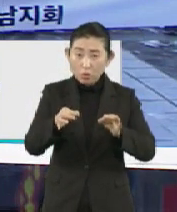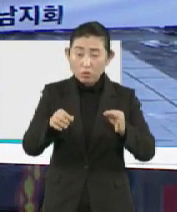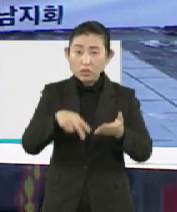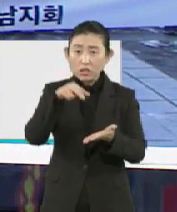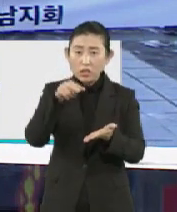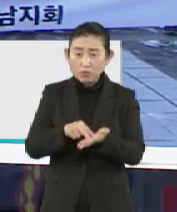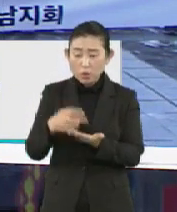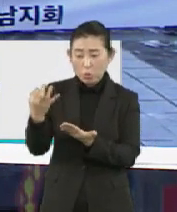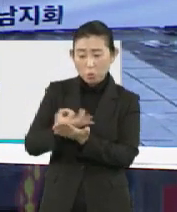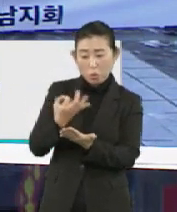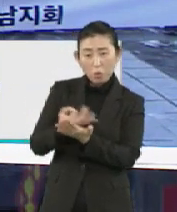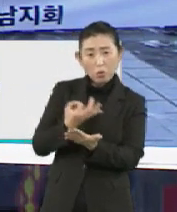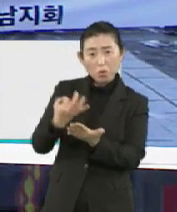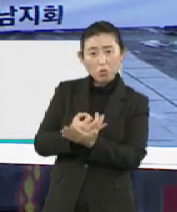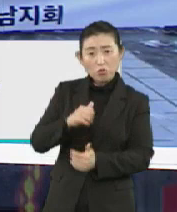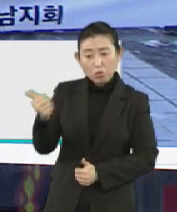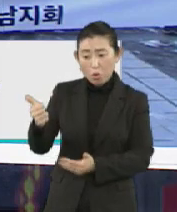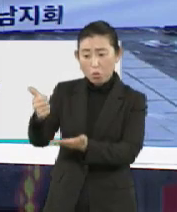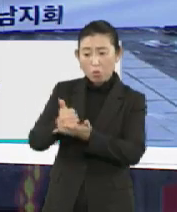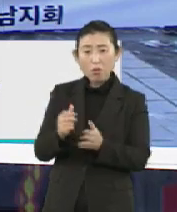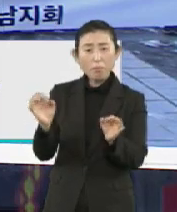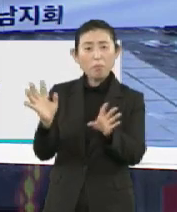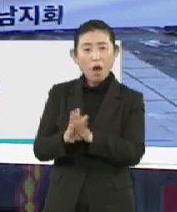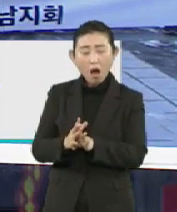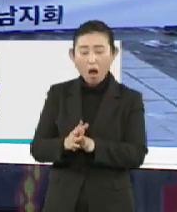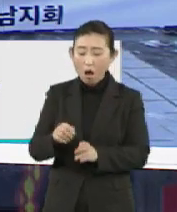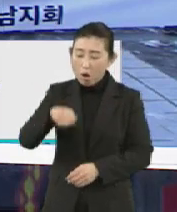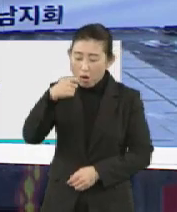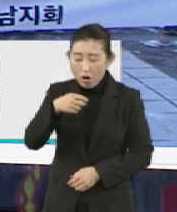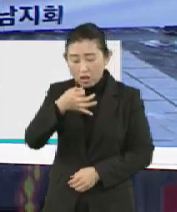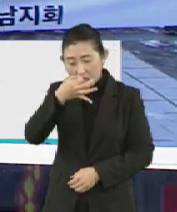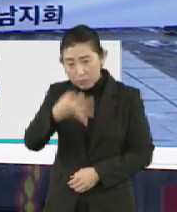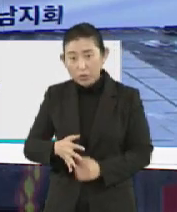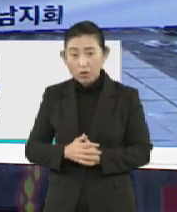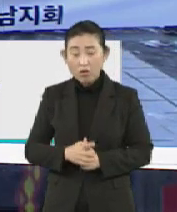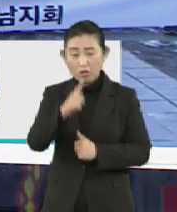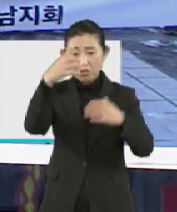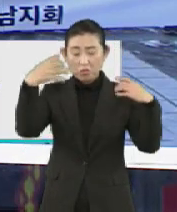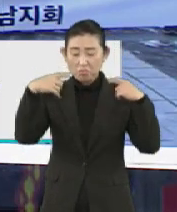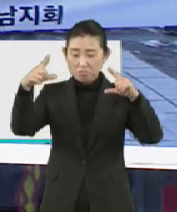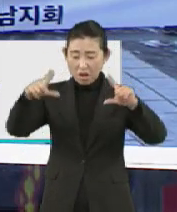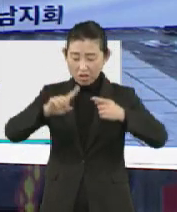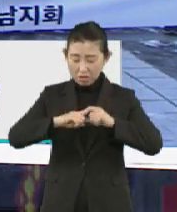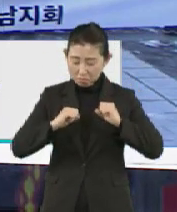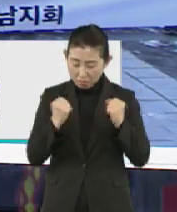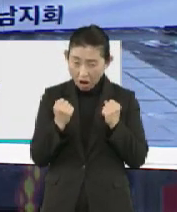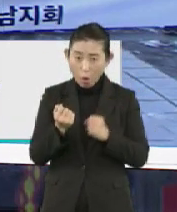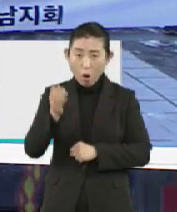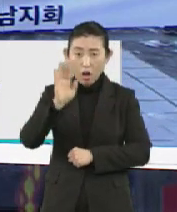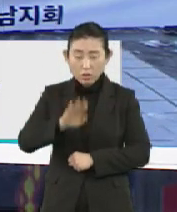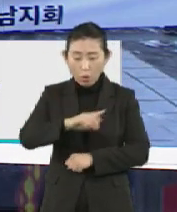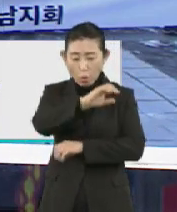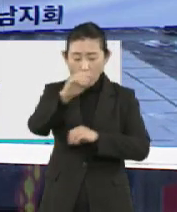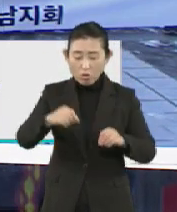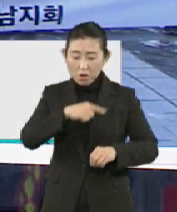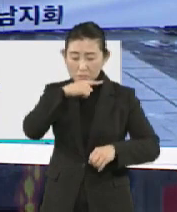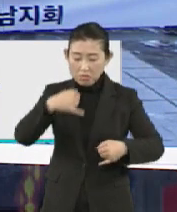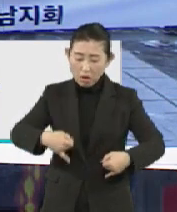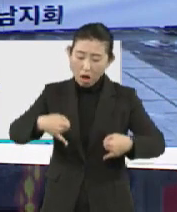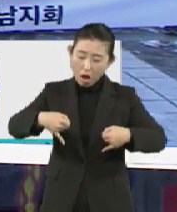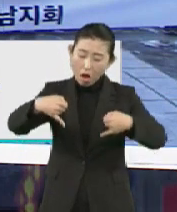소상공인들은 생계의 위협을 받고 있습니다. 방역에 적극 협조했더니 빚과 절망밖에 남지 않았다는